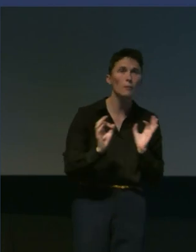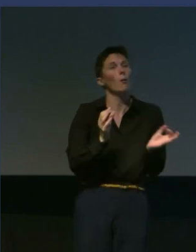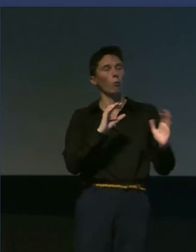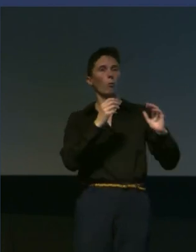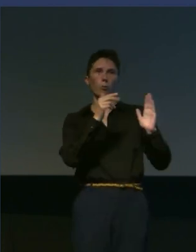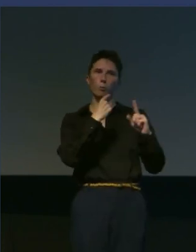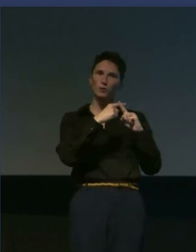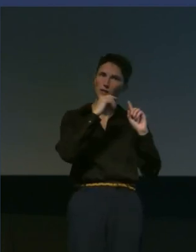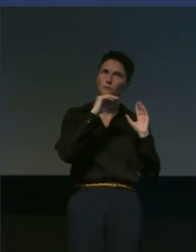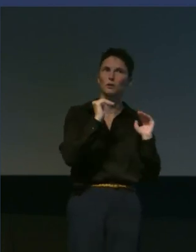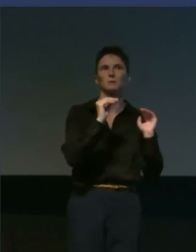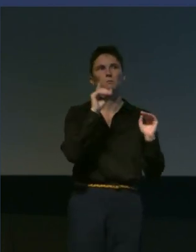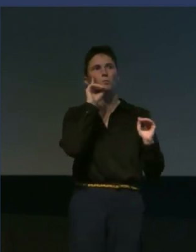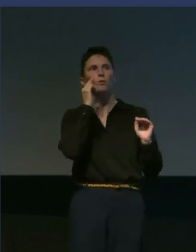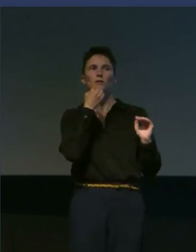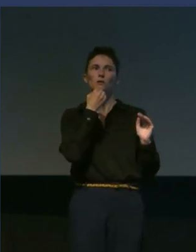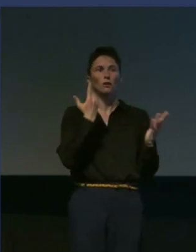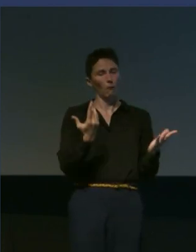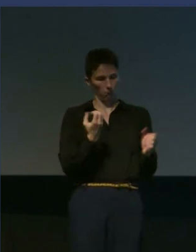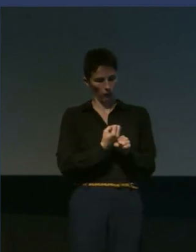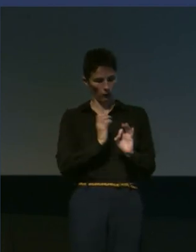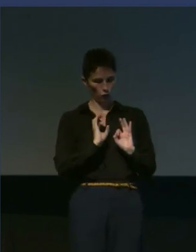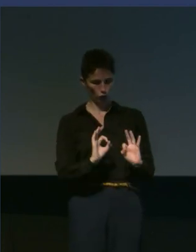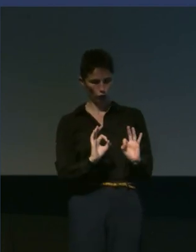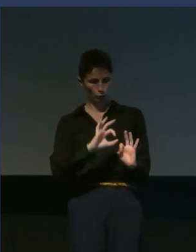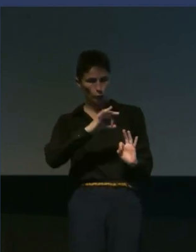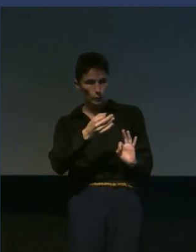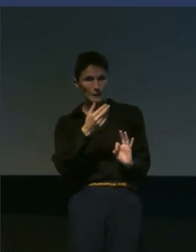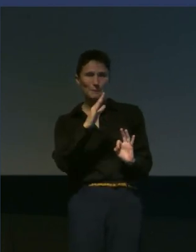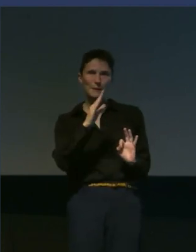veut dire que peut-être on va bien faire notre travail, mais